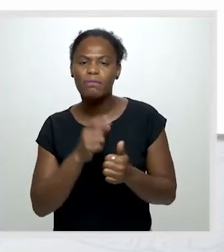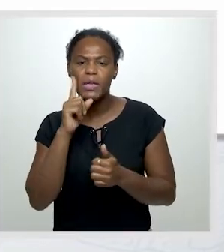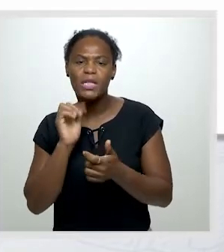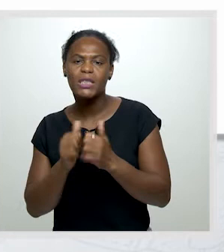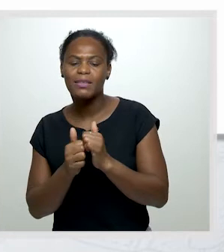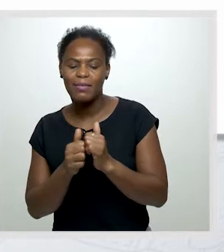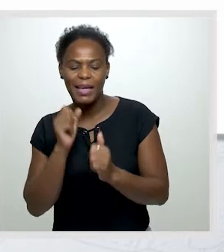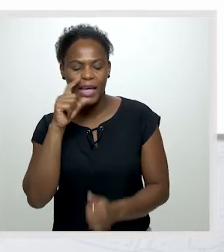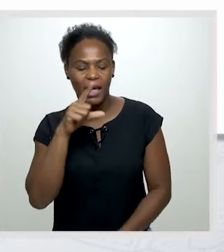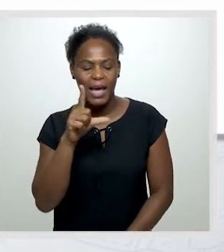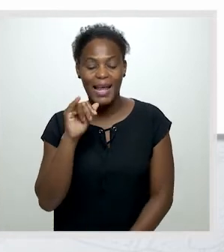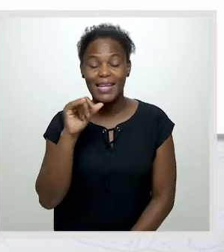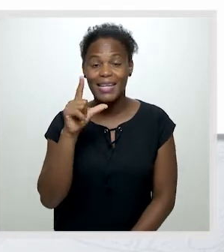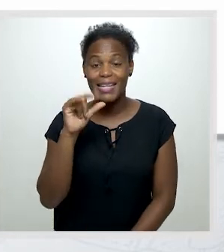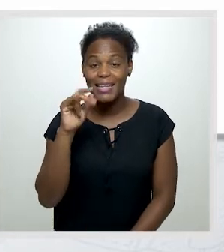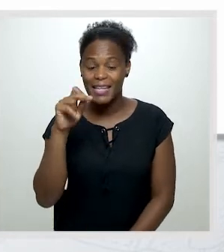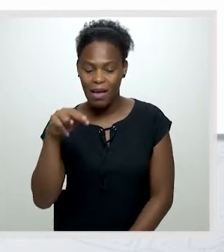Sportif. Lilian Thuram.